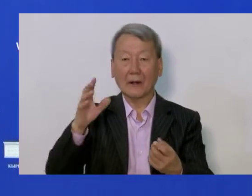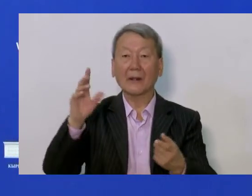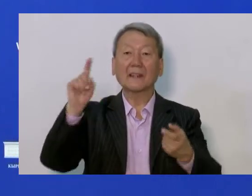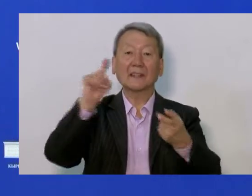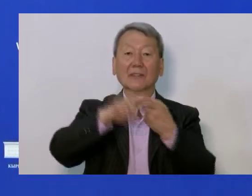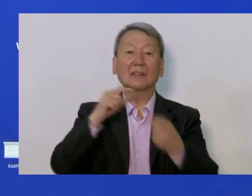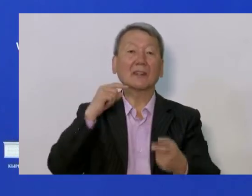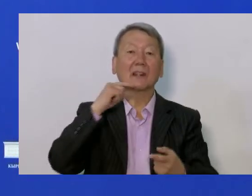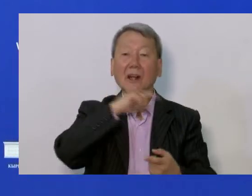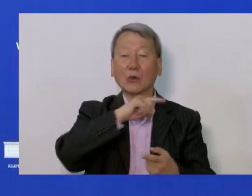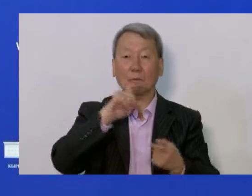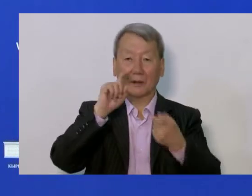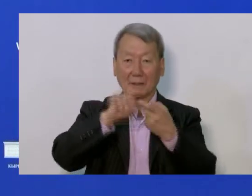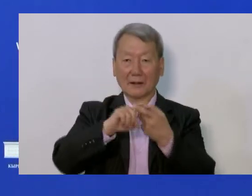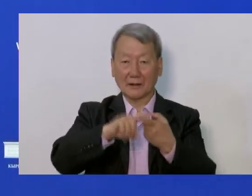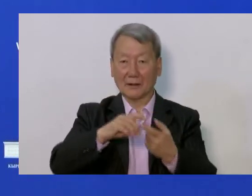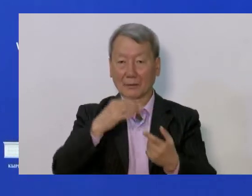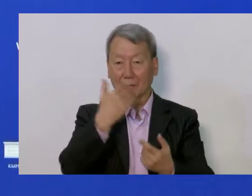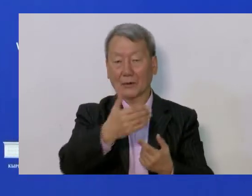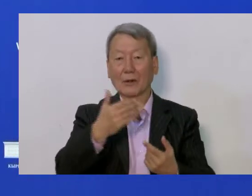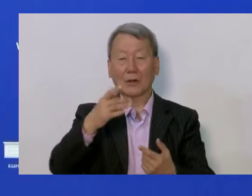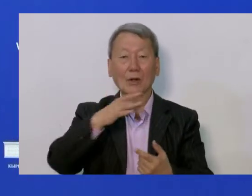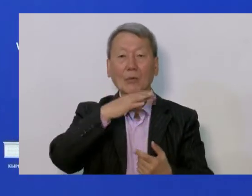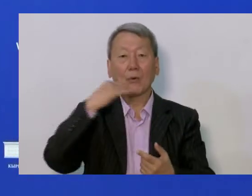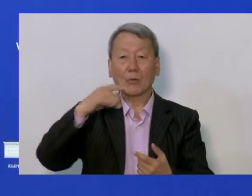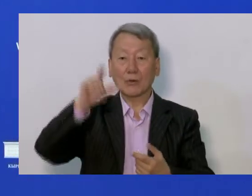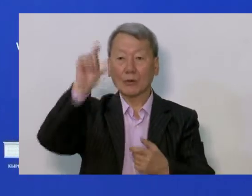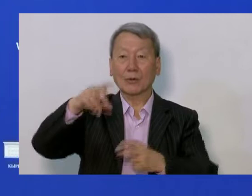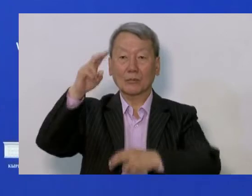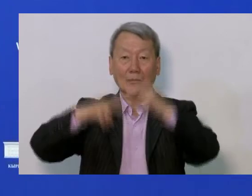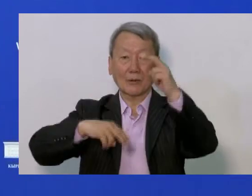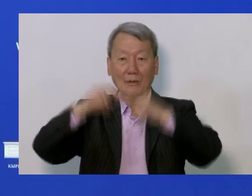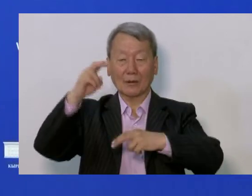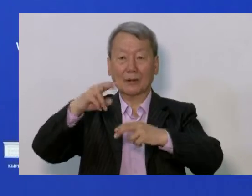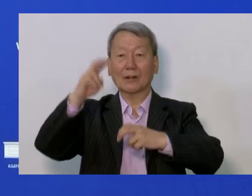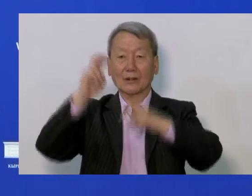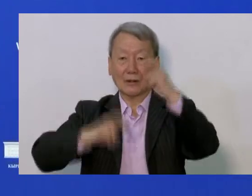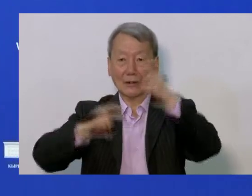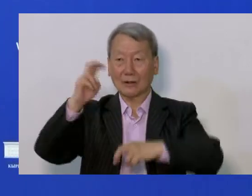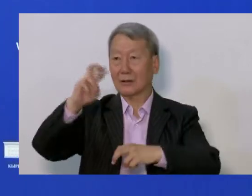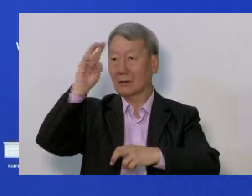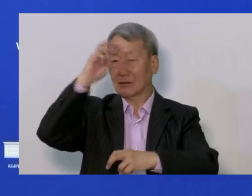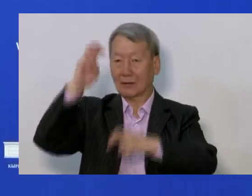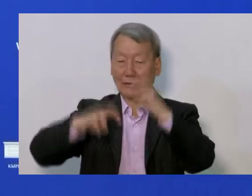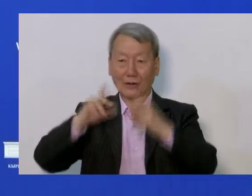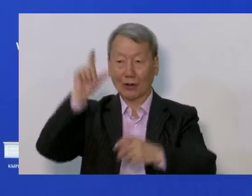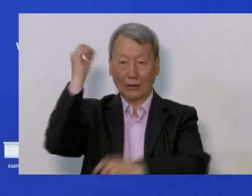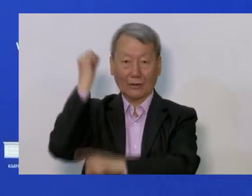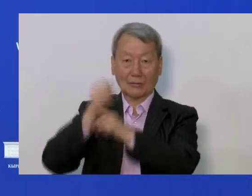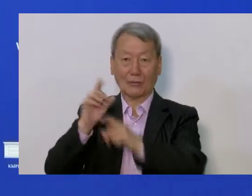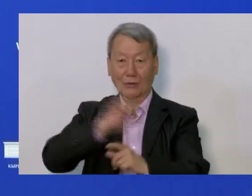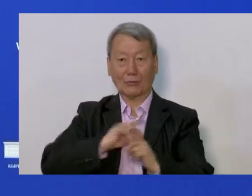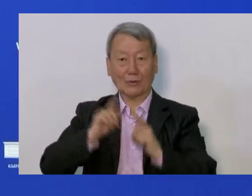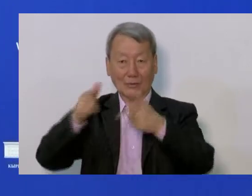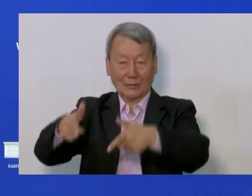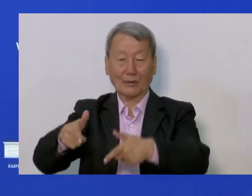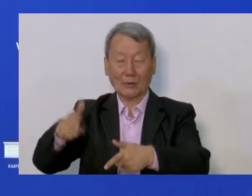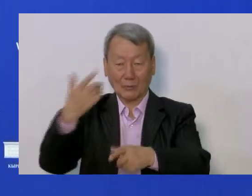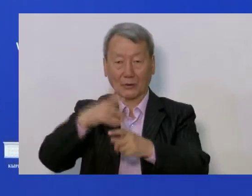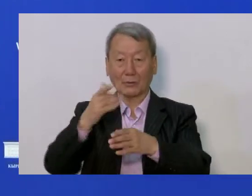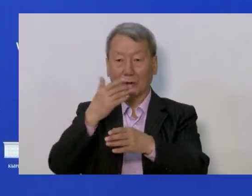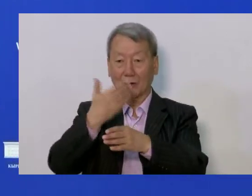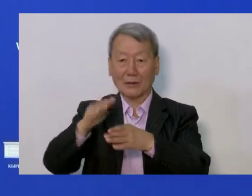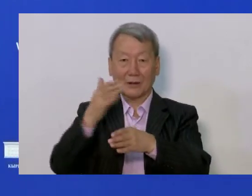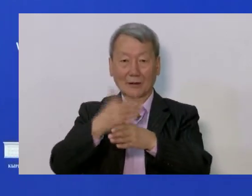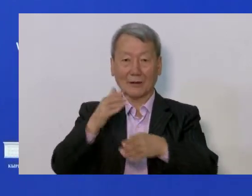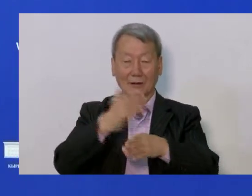экономикалык ишмердүүлүк жандандырылып көптөгөн объект субъектилердин баары ишке кайра кайтып аткан учурлары ошо этап